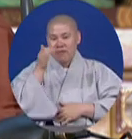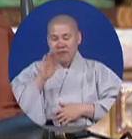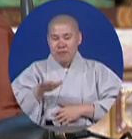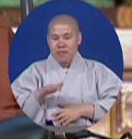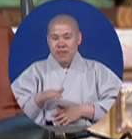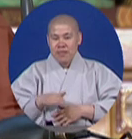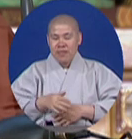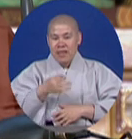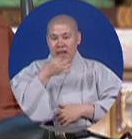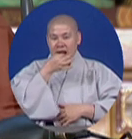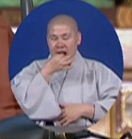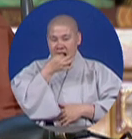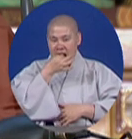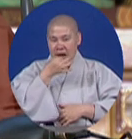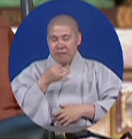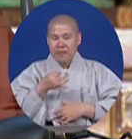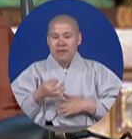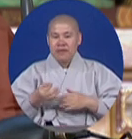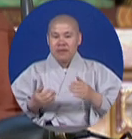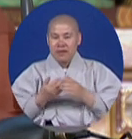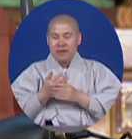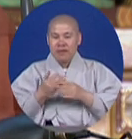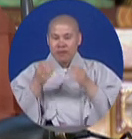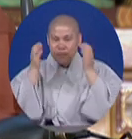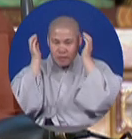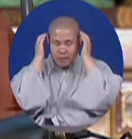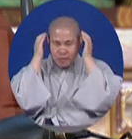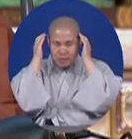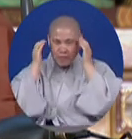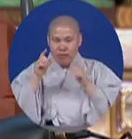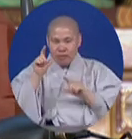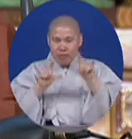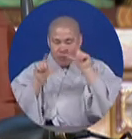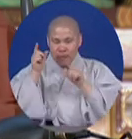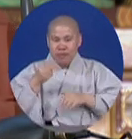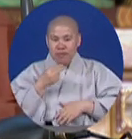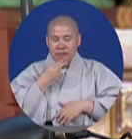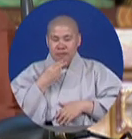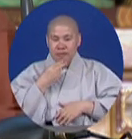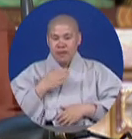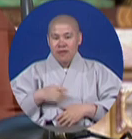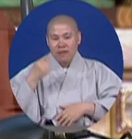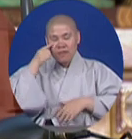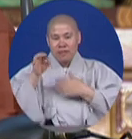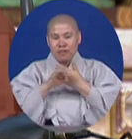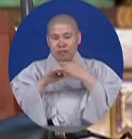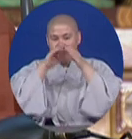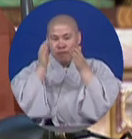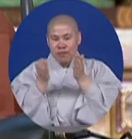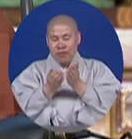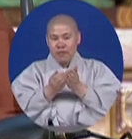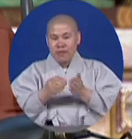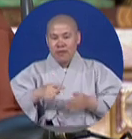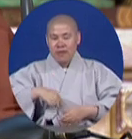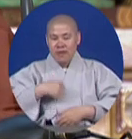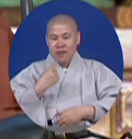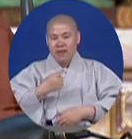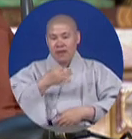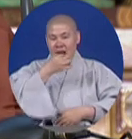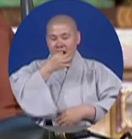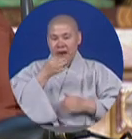그 탐심 욕심으로 생긴 고통은 표가 없는 겁니다. 근데 알고 보면 전부 이게 자기 욕심에서